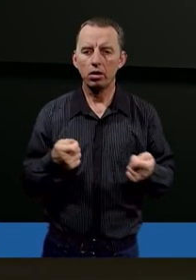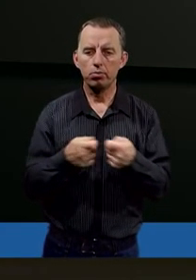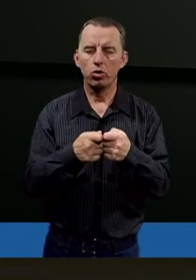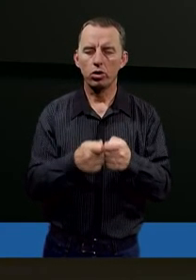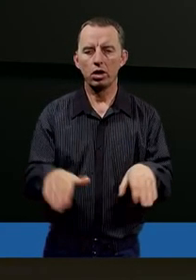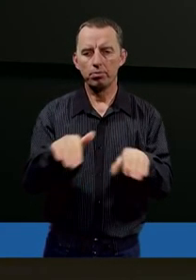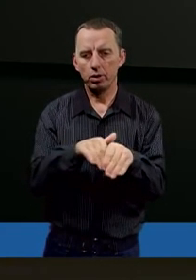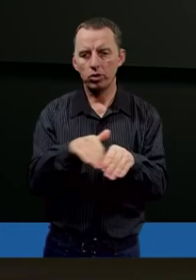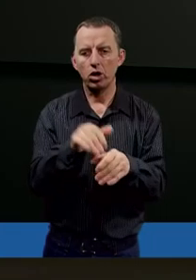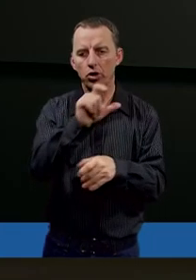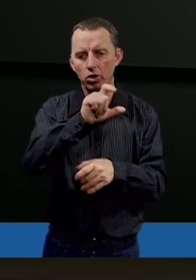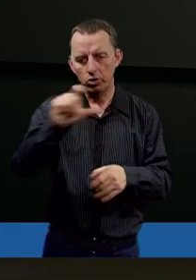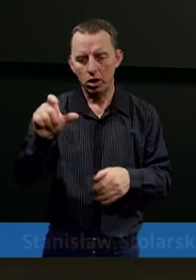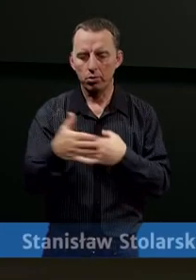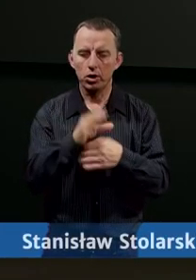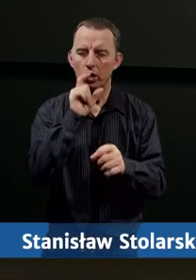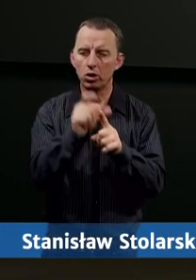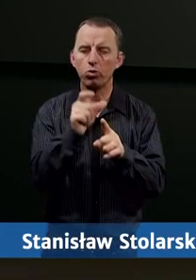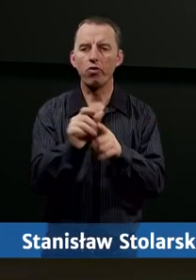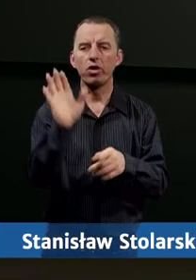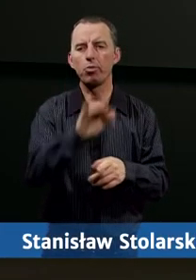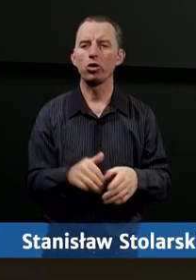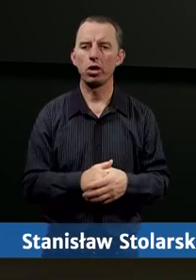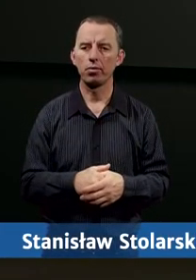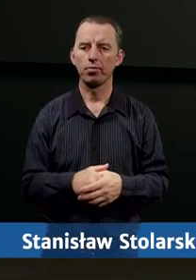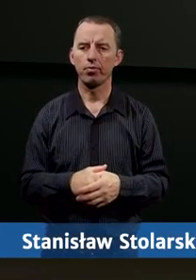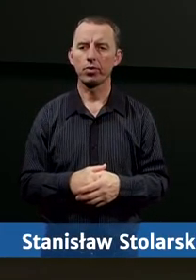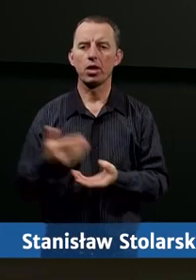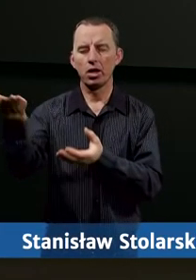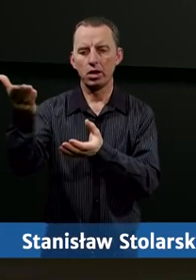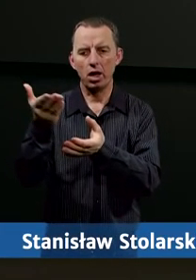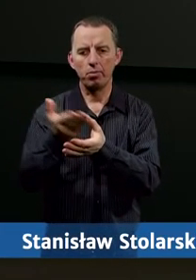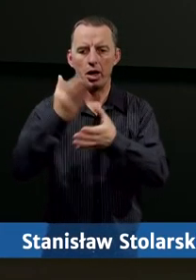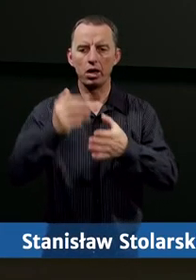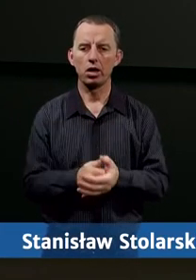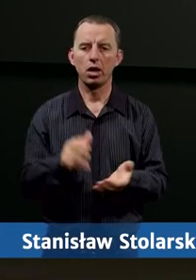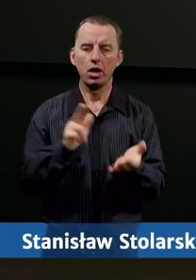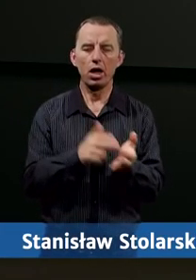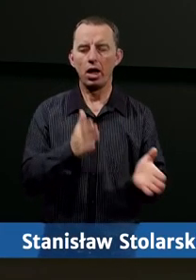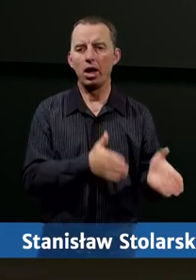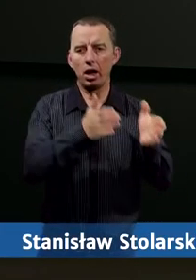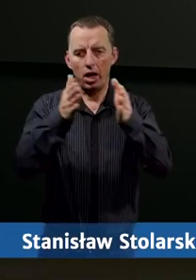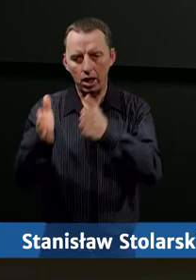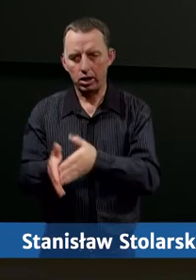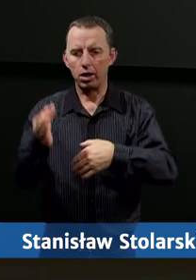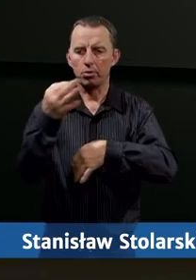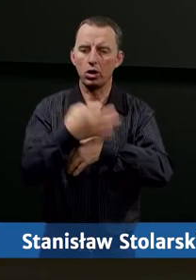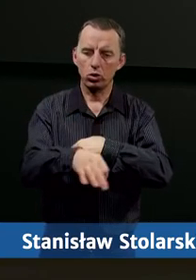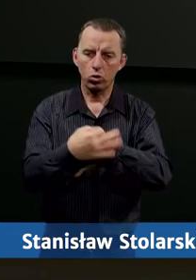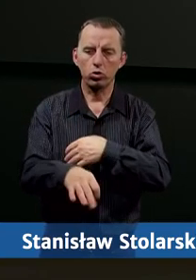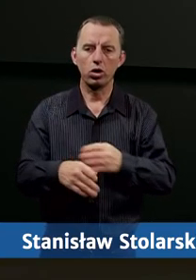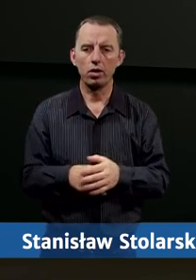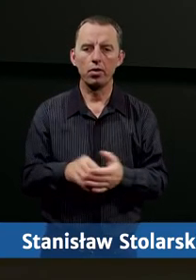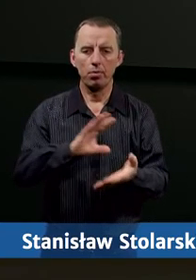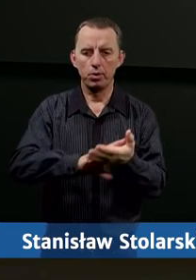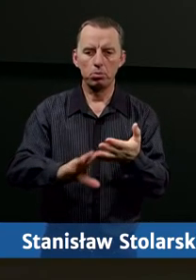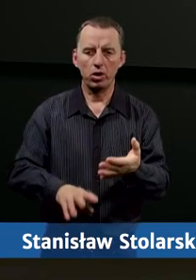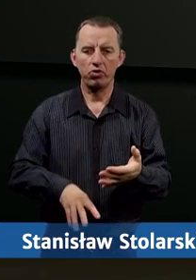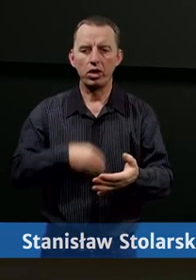wspólne spędzenie czasu przy Słowie Bożym. Zapraszam na następne studium